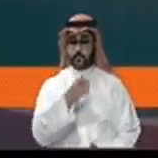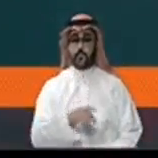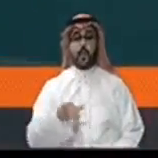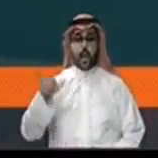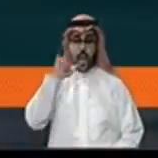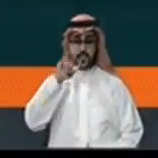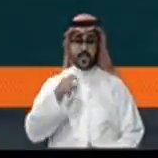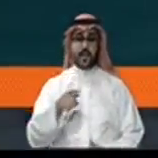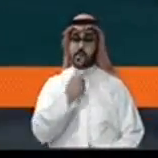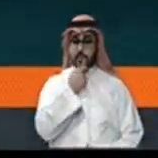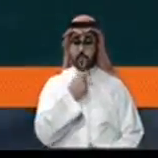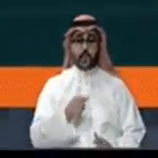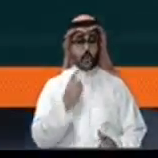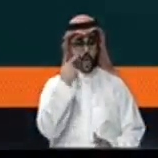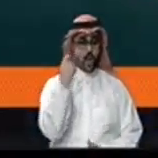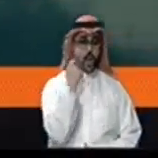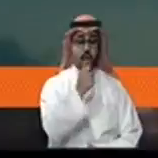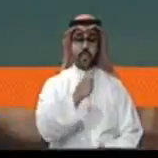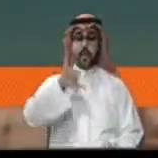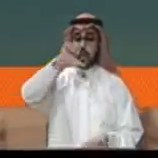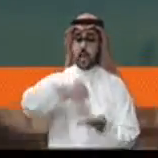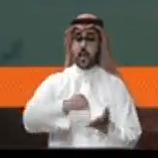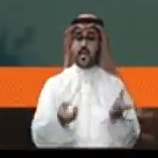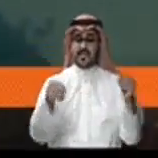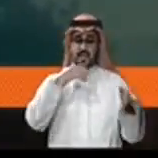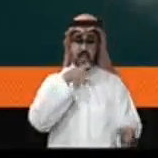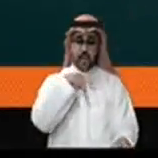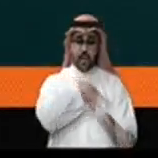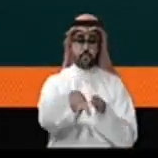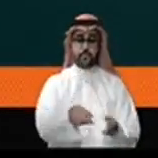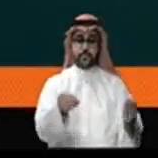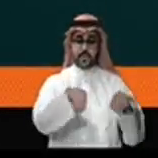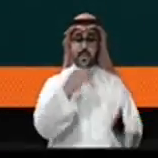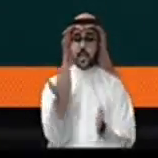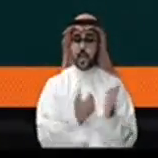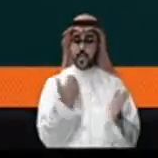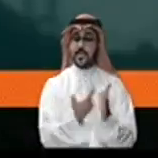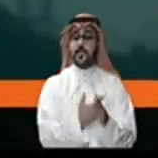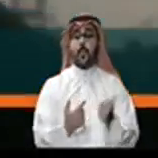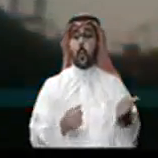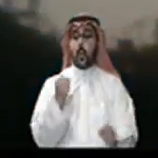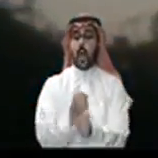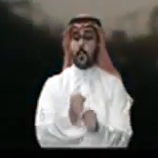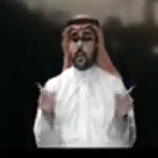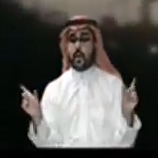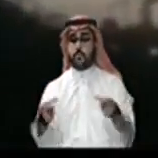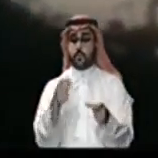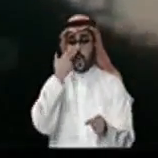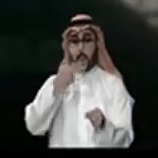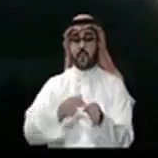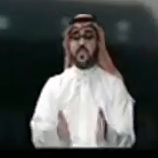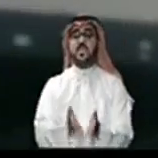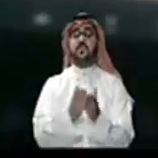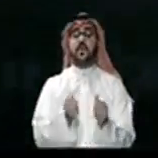ولندن تتوعد طهران بتدابير دبلوماسية وعقوبات اقتصادية ردا على احتجازها ناقلة نفط بريطانية.